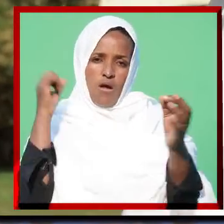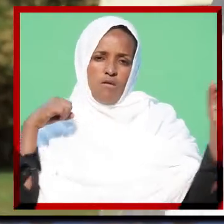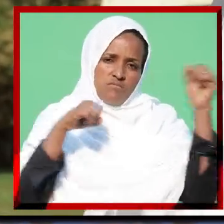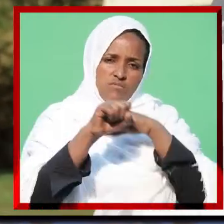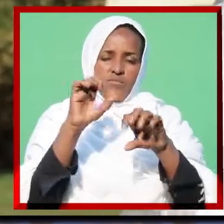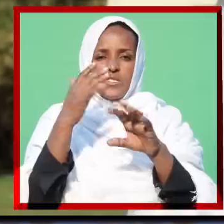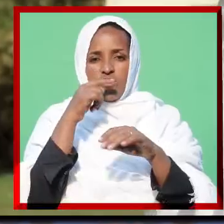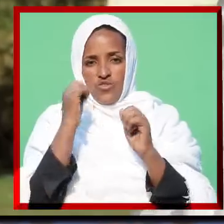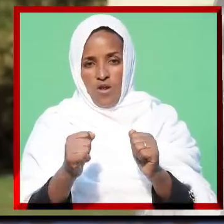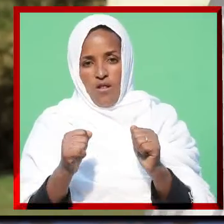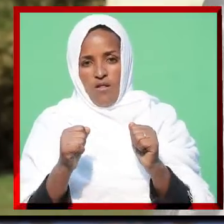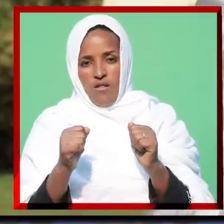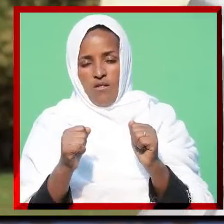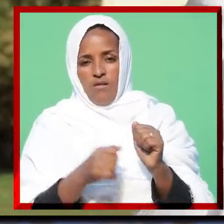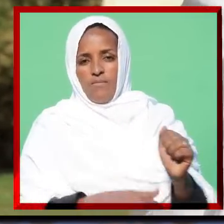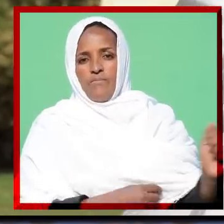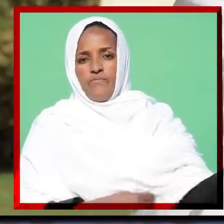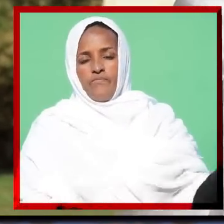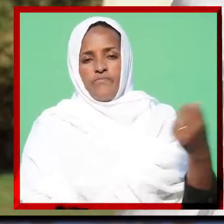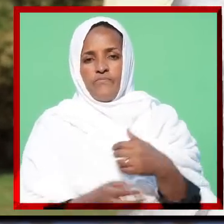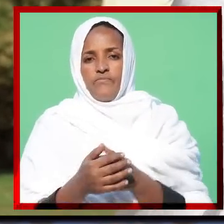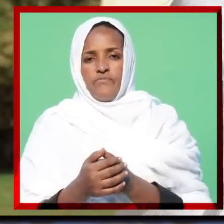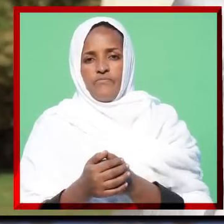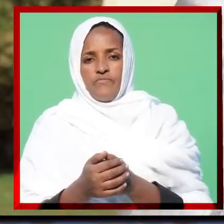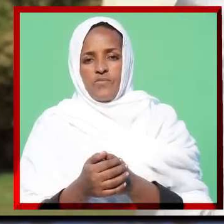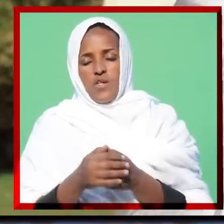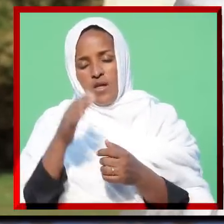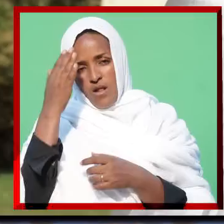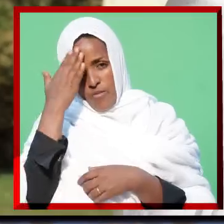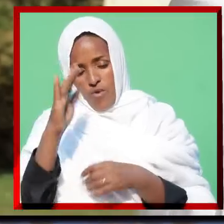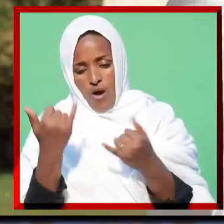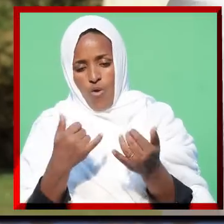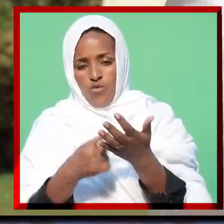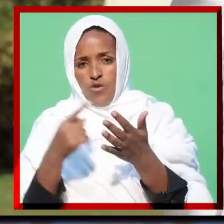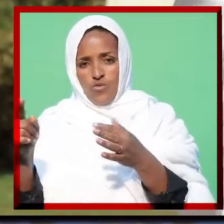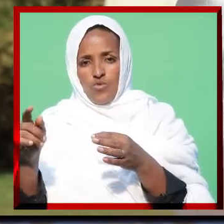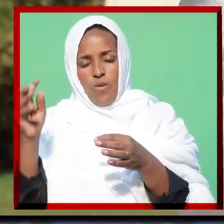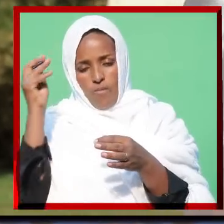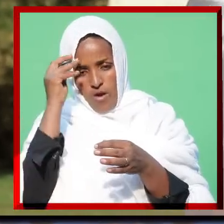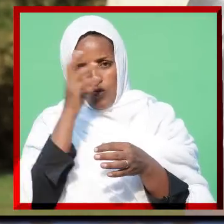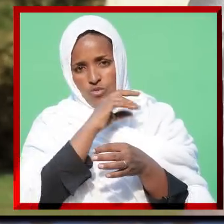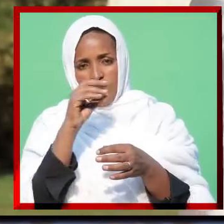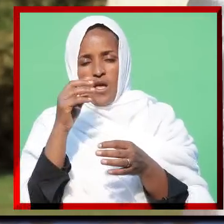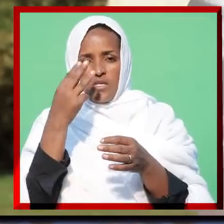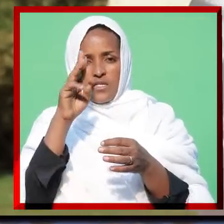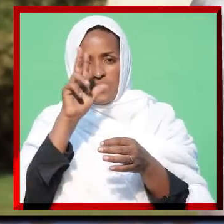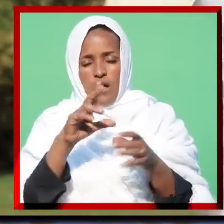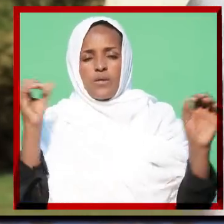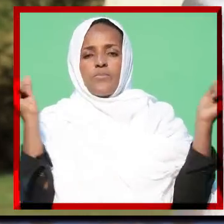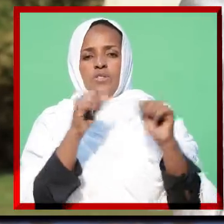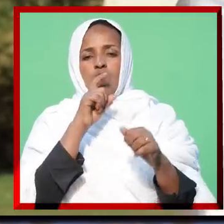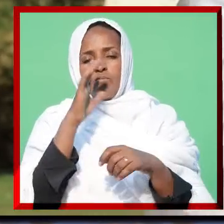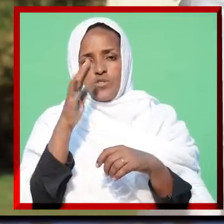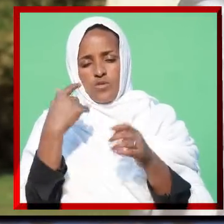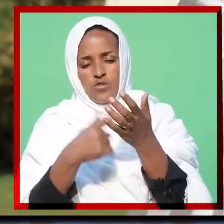ይዘው የሚደባደቡ ሊመስለው ይችላል ይላል። የሚጣሉ ይመስሉታል ማለት ላላዋቂ አሁን ለነሱ ማቴዎስና ሲራክ ቢገናኙ